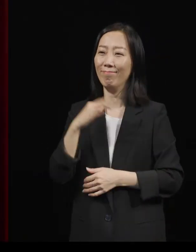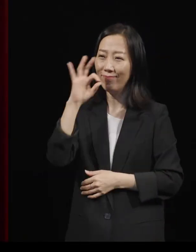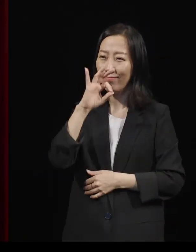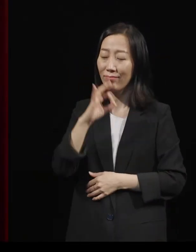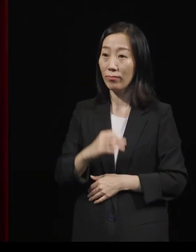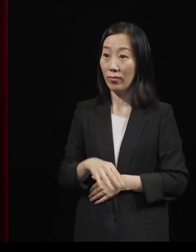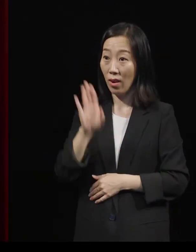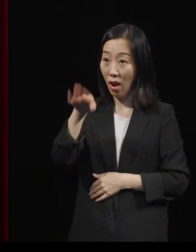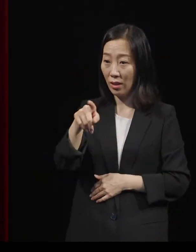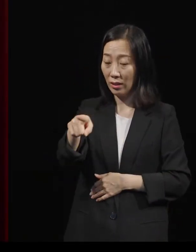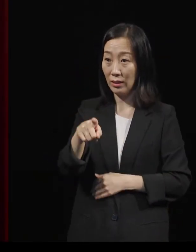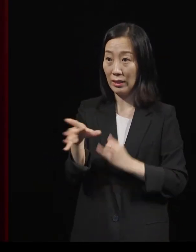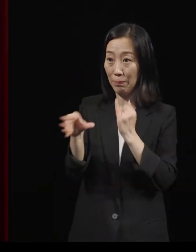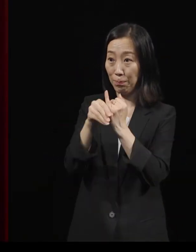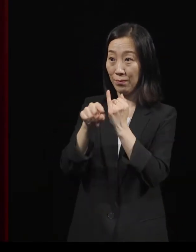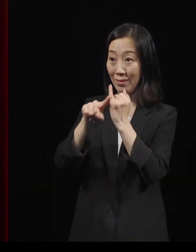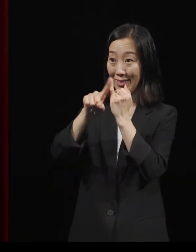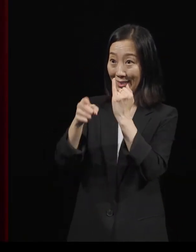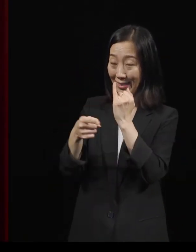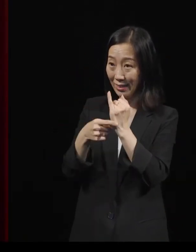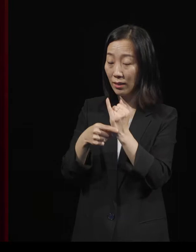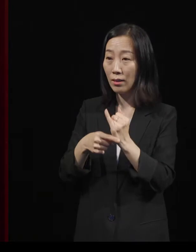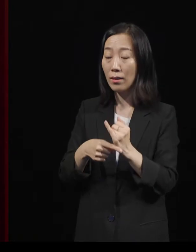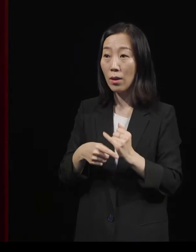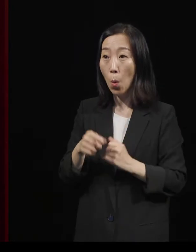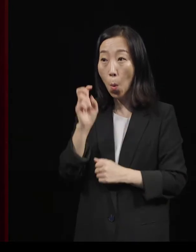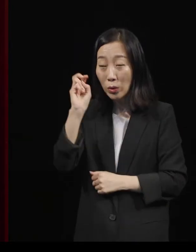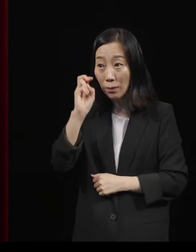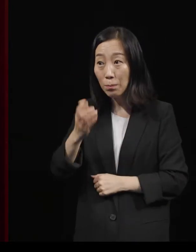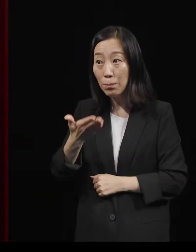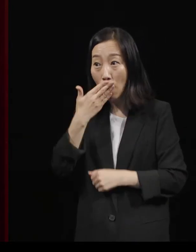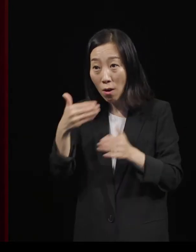너 임신했을 때 혹시 술 먹었니? 약 먹었니?